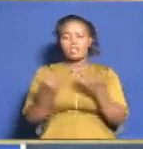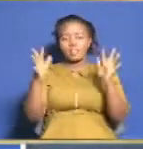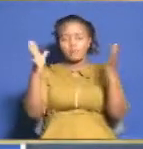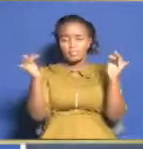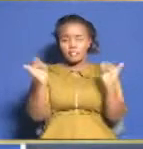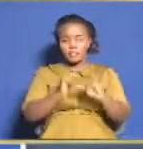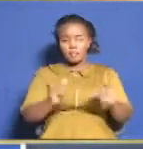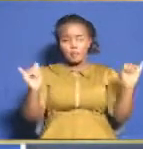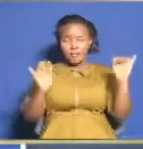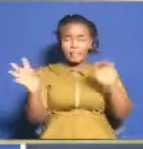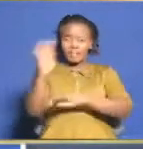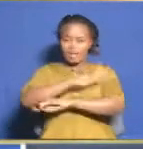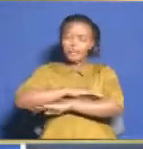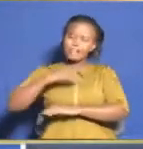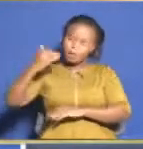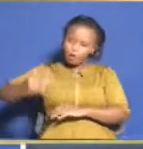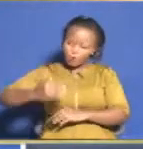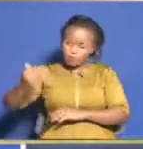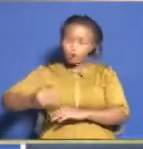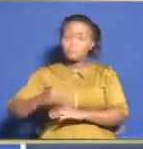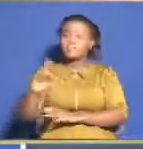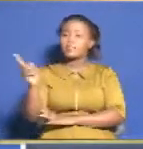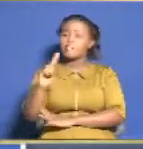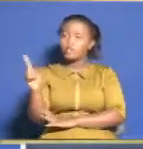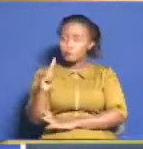hapa Nairobi, lakini